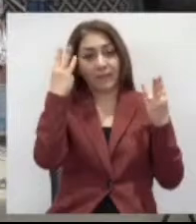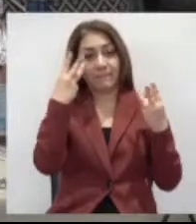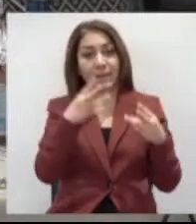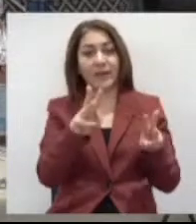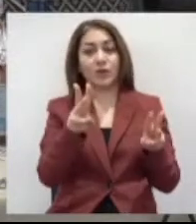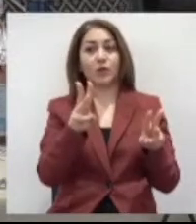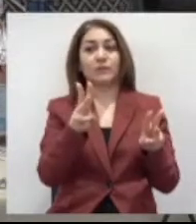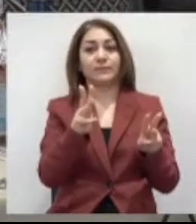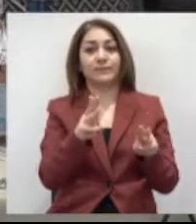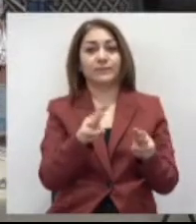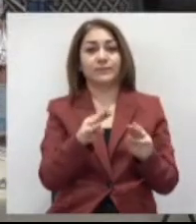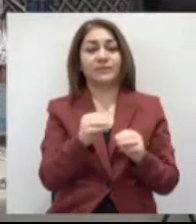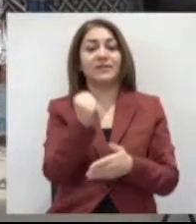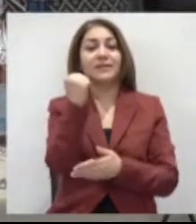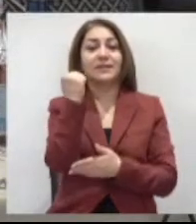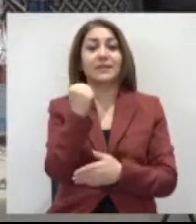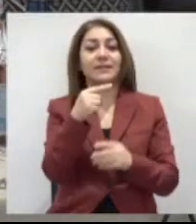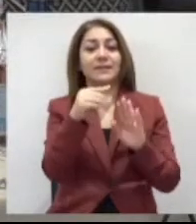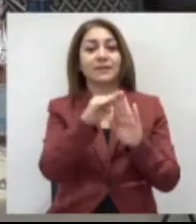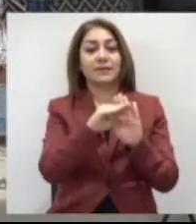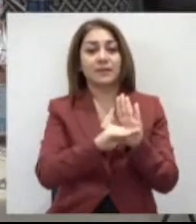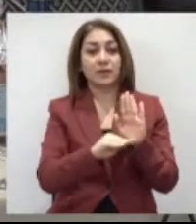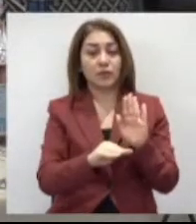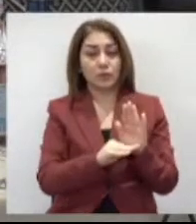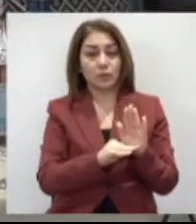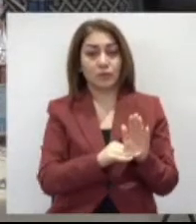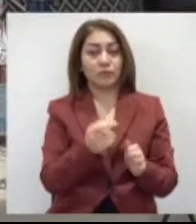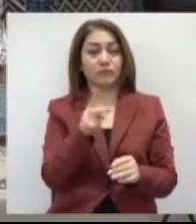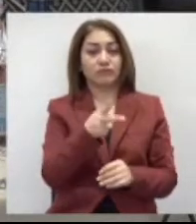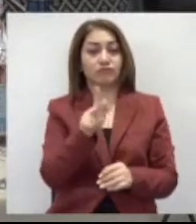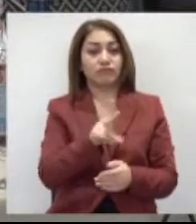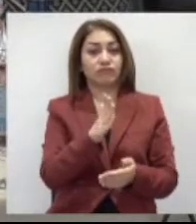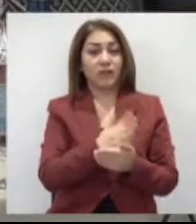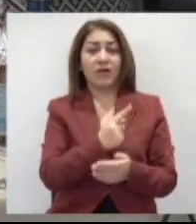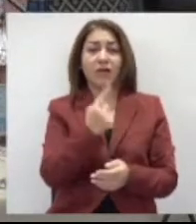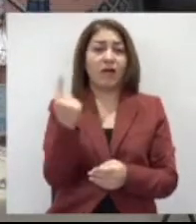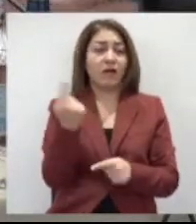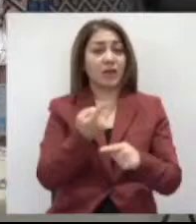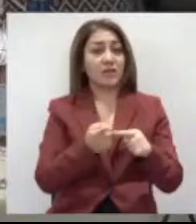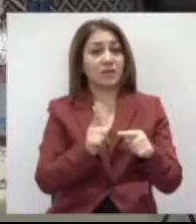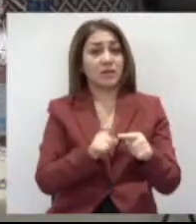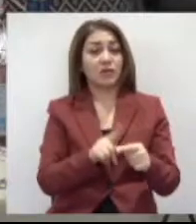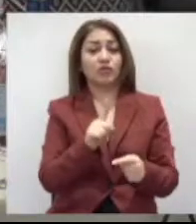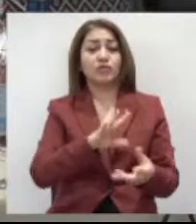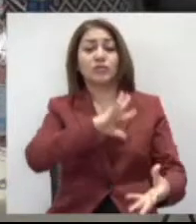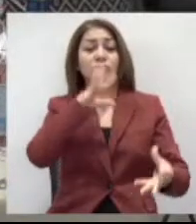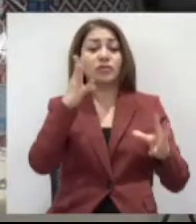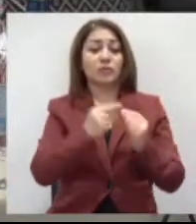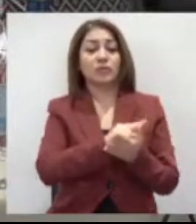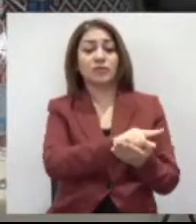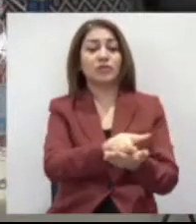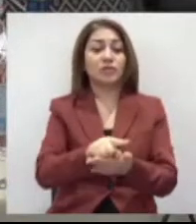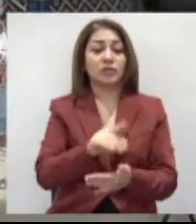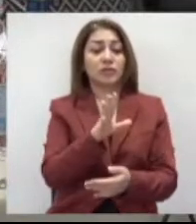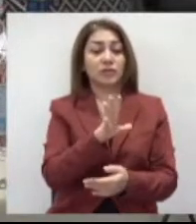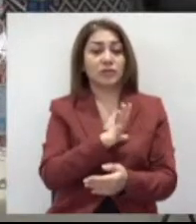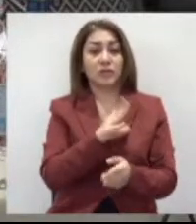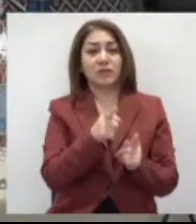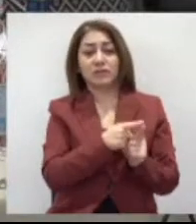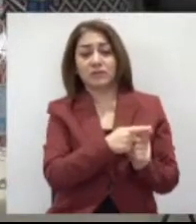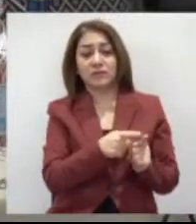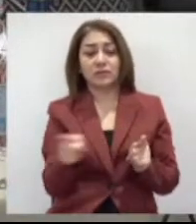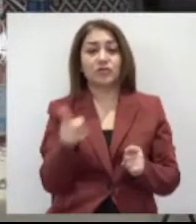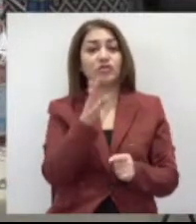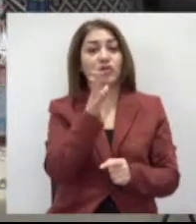Մեթոդաբանության հիմքում մի քանի հիմնական չափանիշներ են ընկած, նու առաջինը բնականաբար այն, թե ինչ ենք ընդհանրապես քննարկել այս ամբողջ